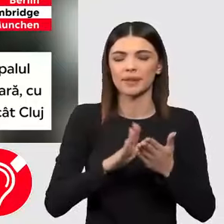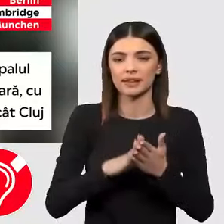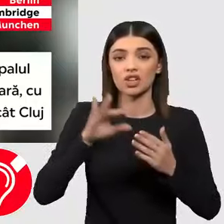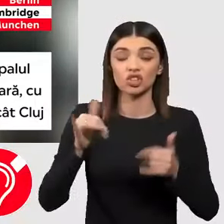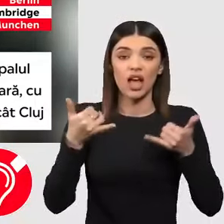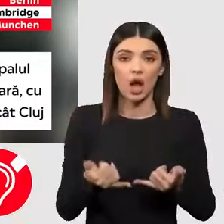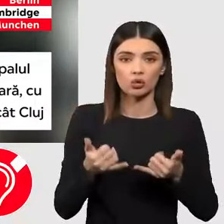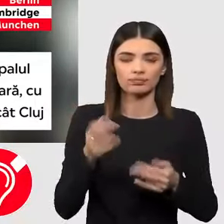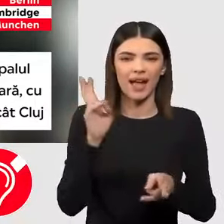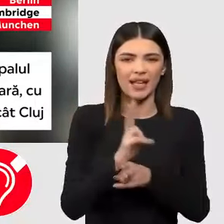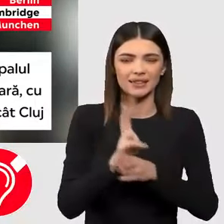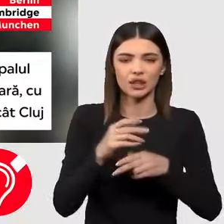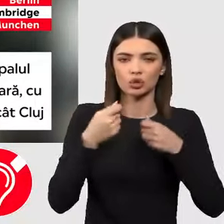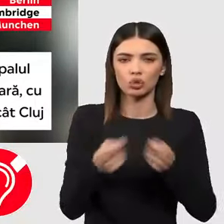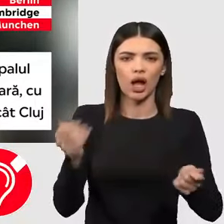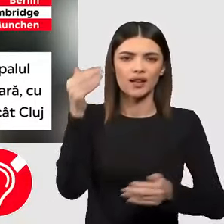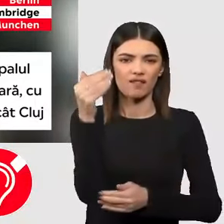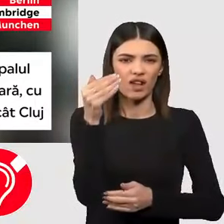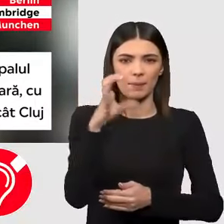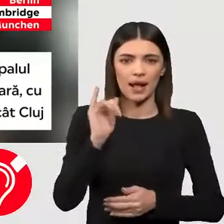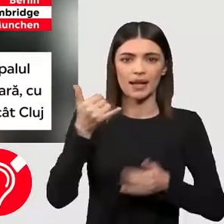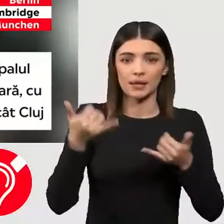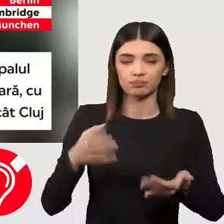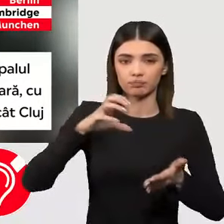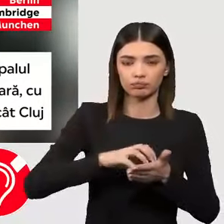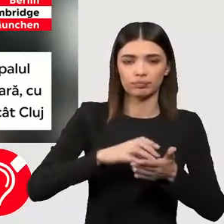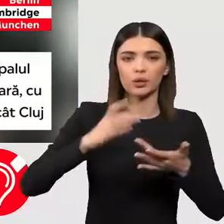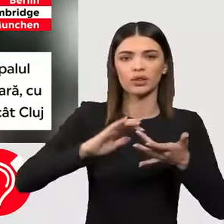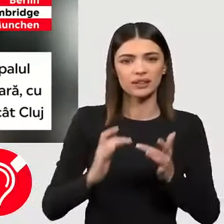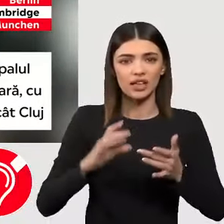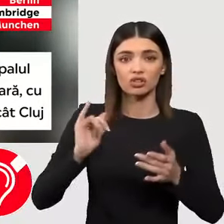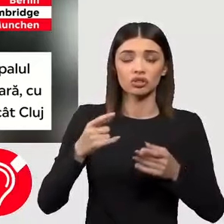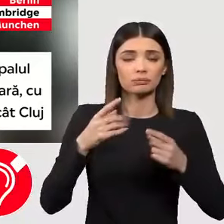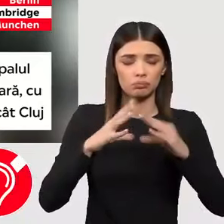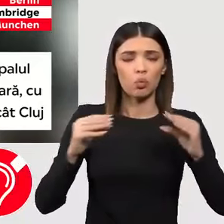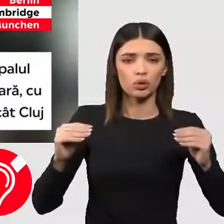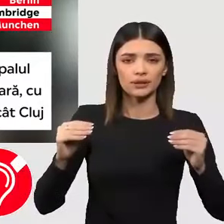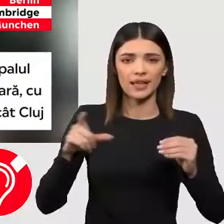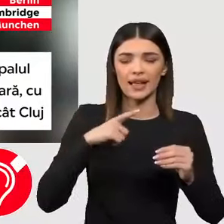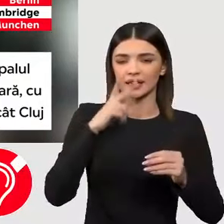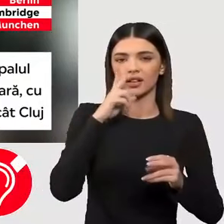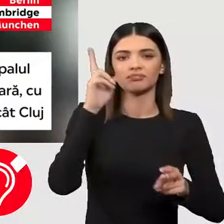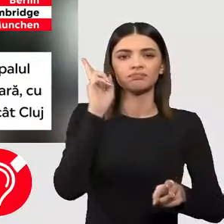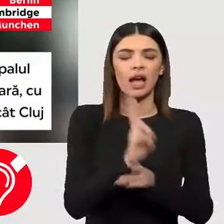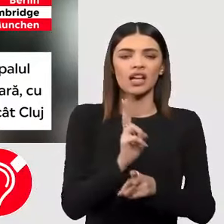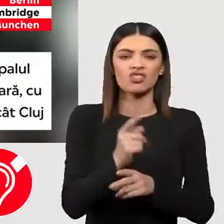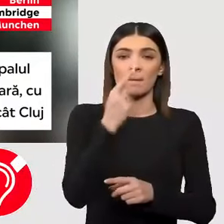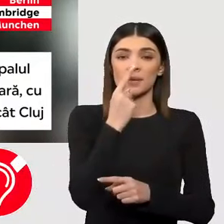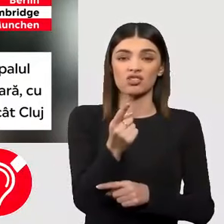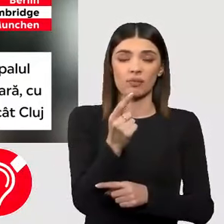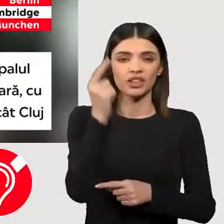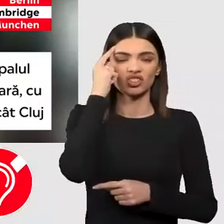focusul absolut tuturor business-urilor din această zonă și nu numai este